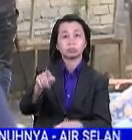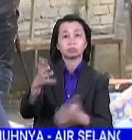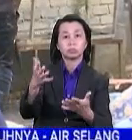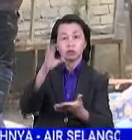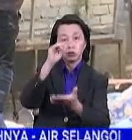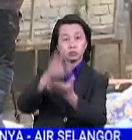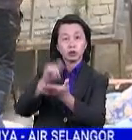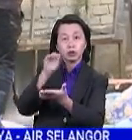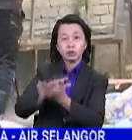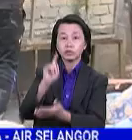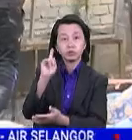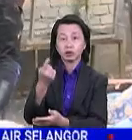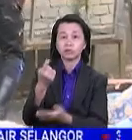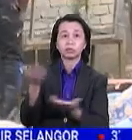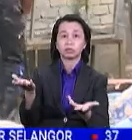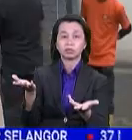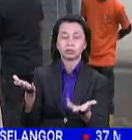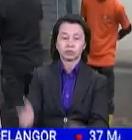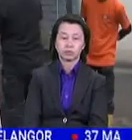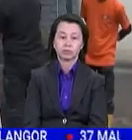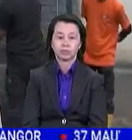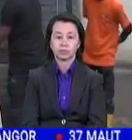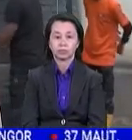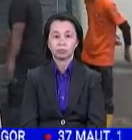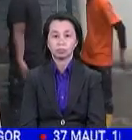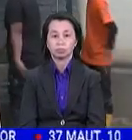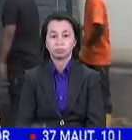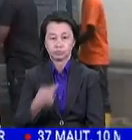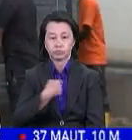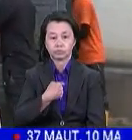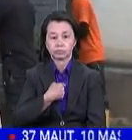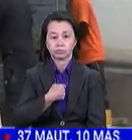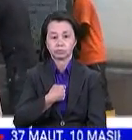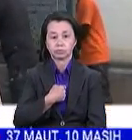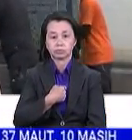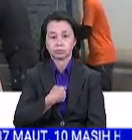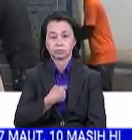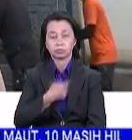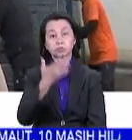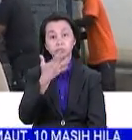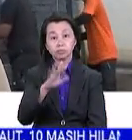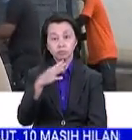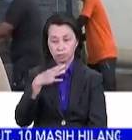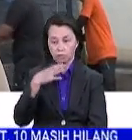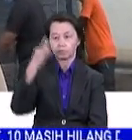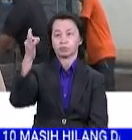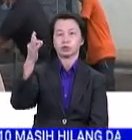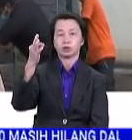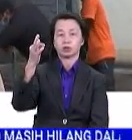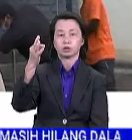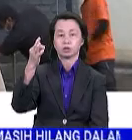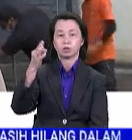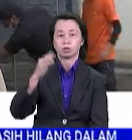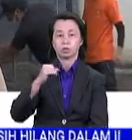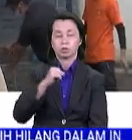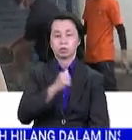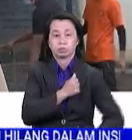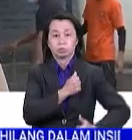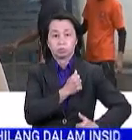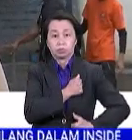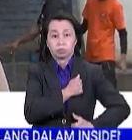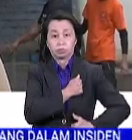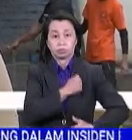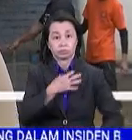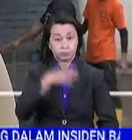sepasang suami-istri itu cc bertualang dipilih ha sebagai anggota tentu